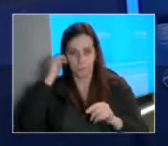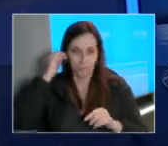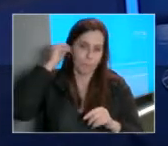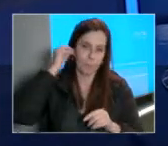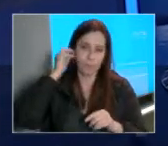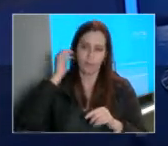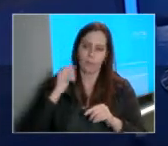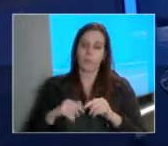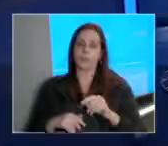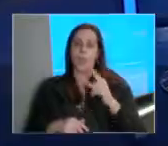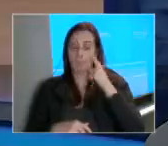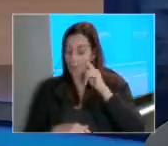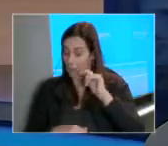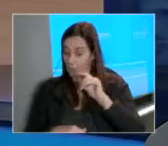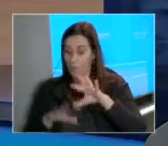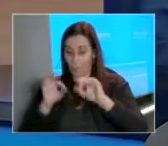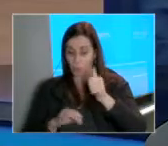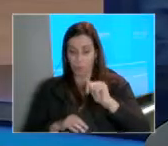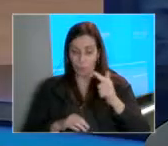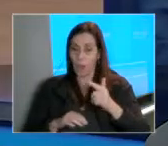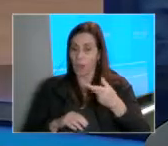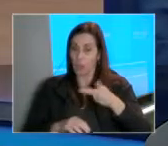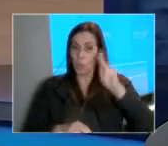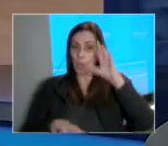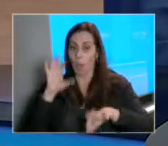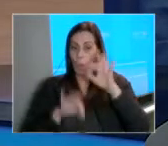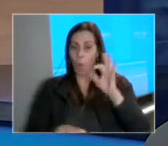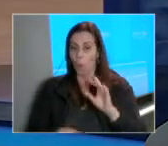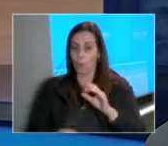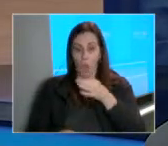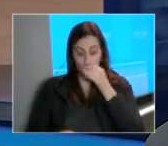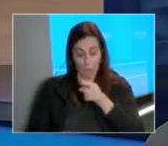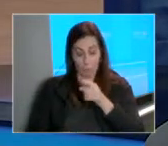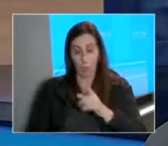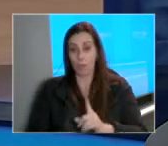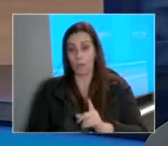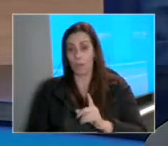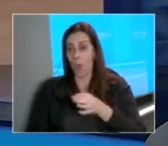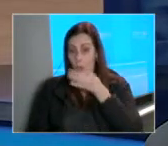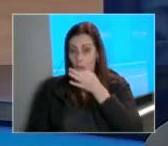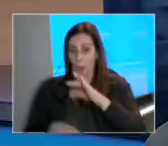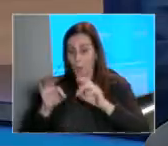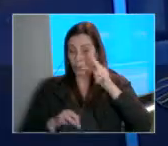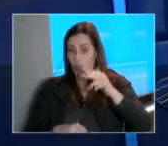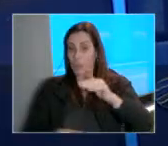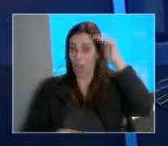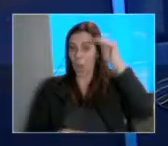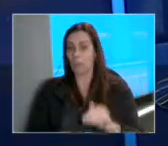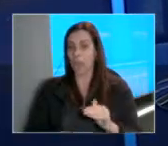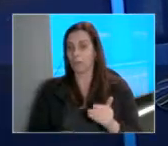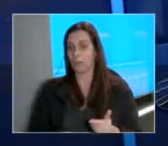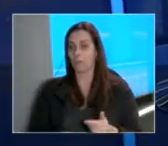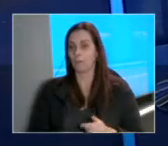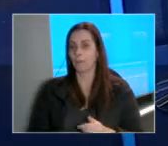סיבוב א' לבין האחוזים עלו. האחוזים עלו, לא ירדו האחוזים. האם יש סיכוי שהם גם יעלו הפעם? בסדר,